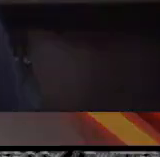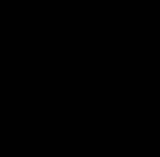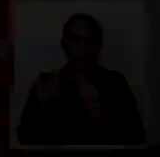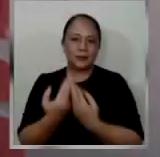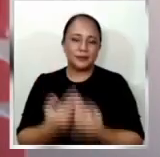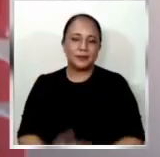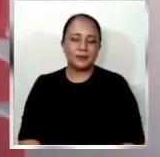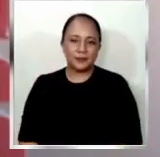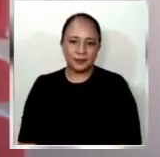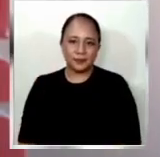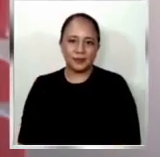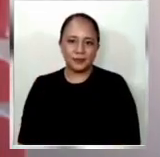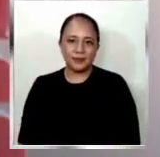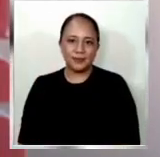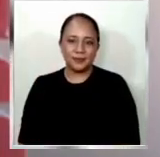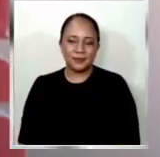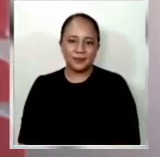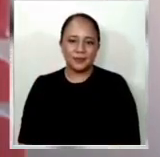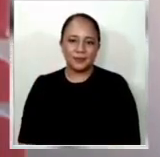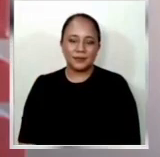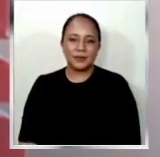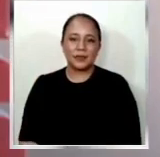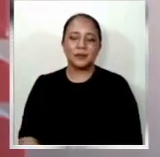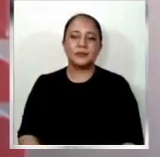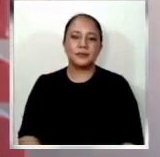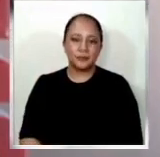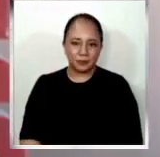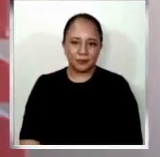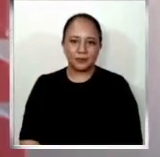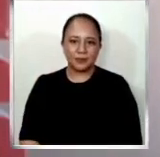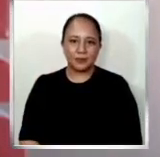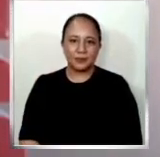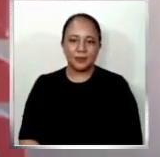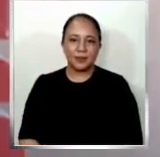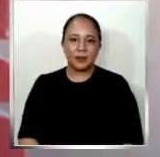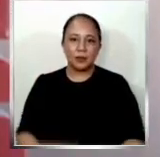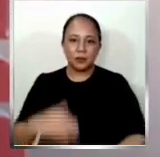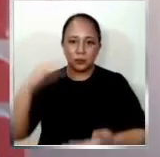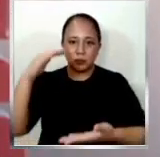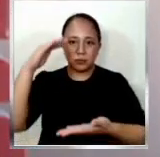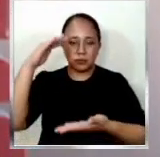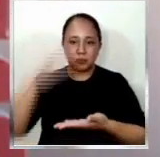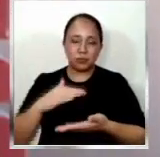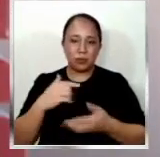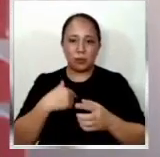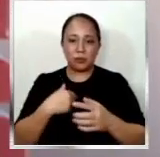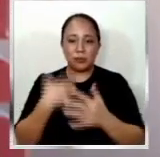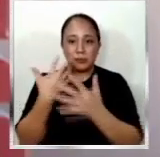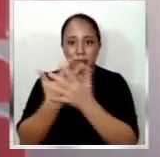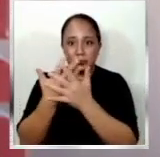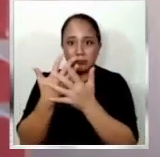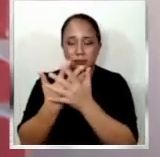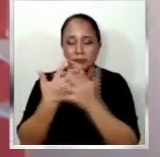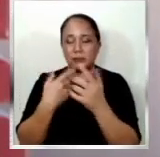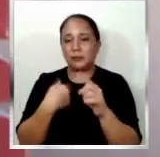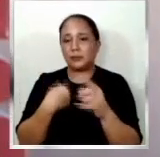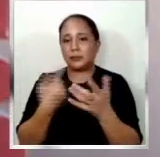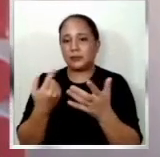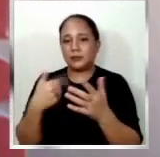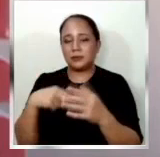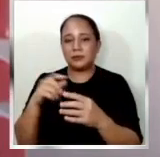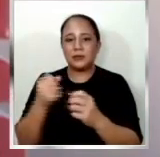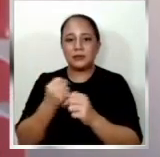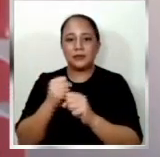oras. Para raw mabawasan ang mga puno ang kulungan sa bansa, kailangang mapalaya na ang